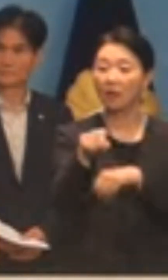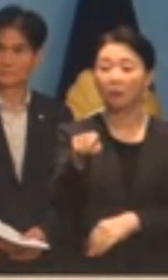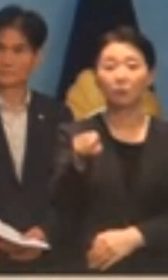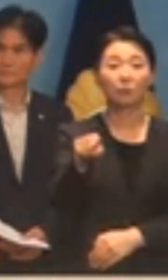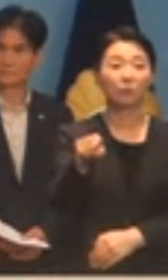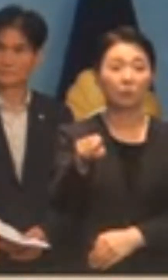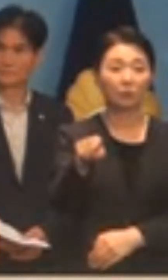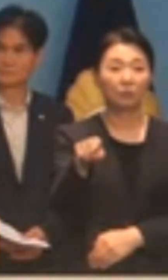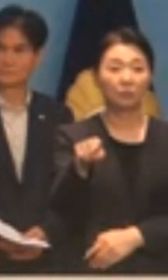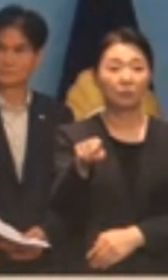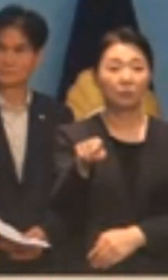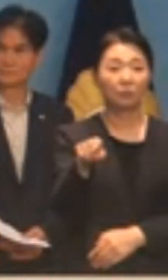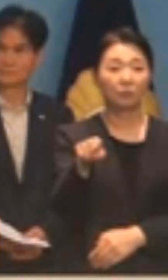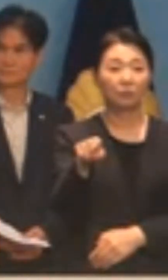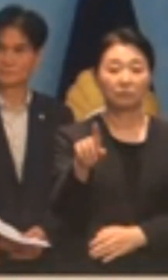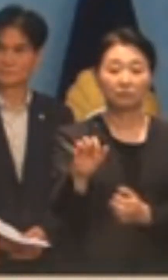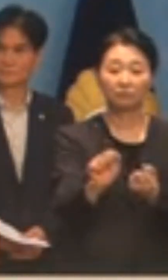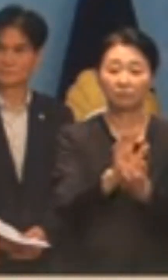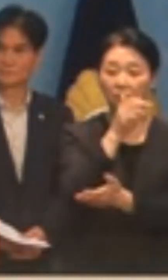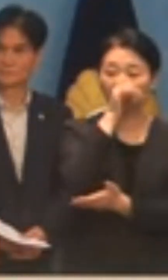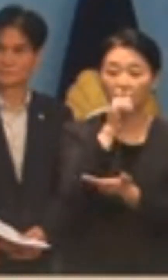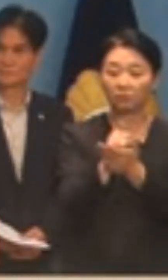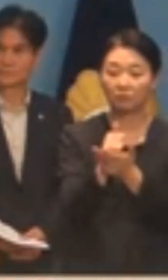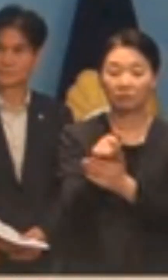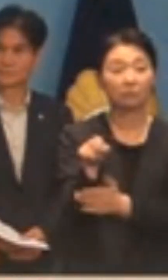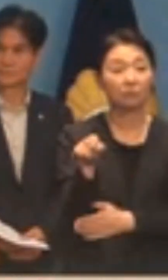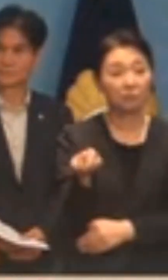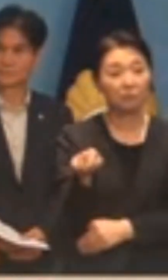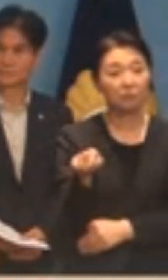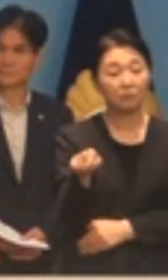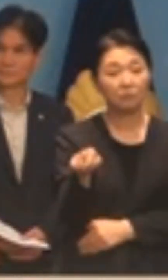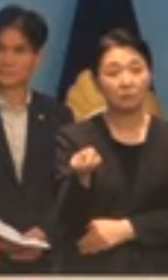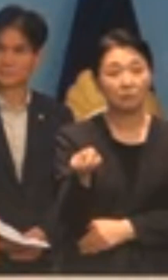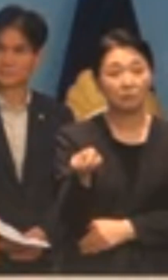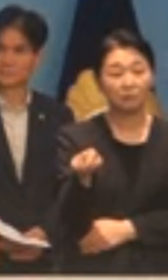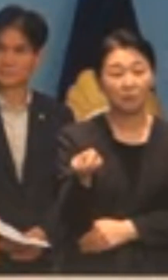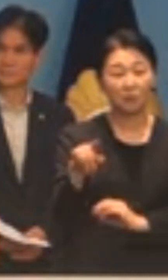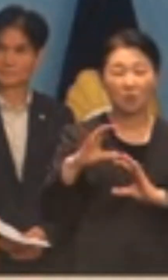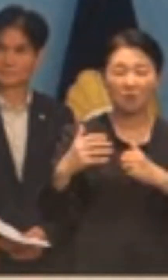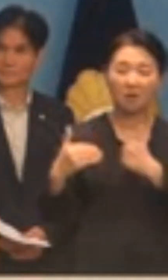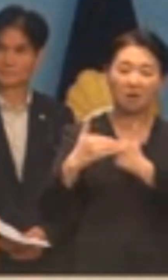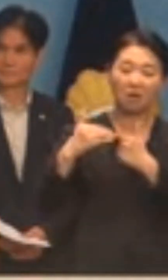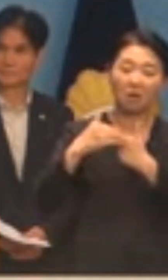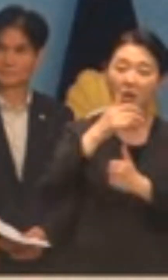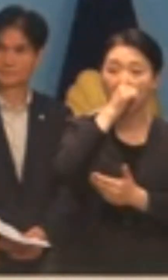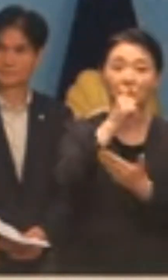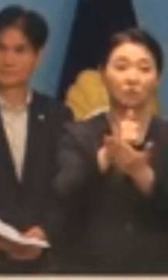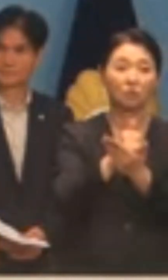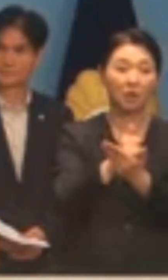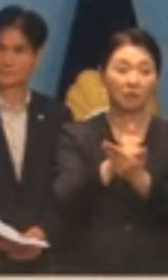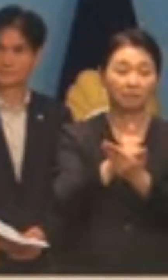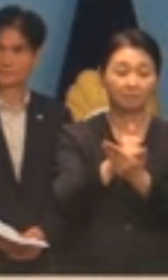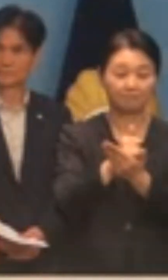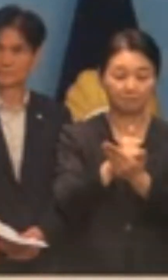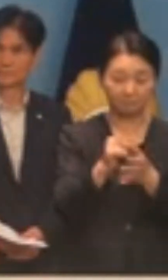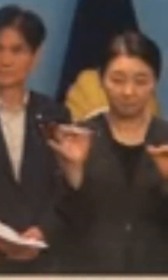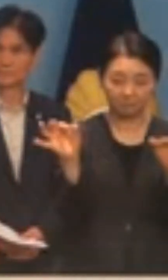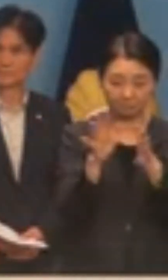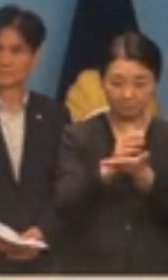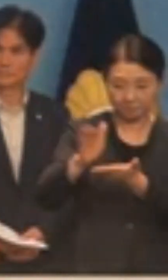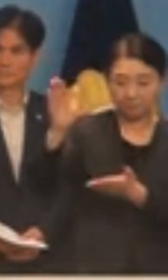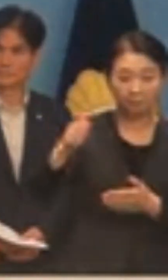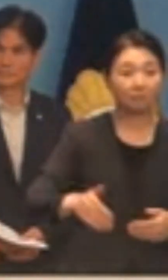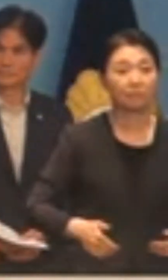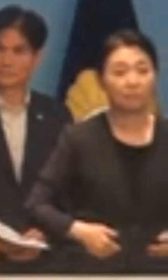그런 내란죄 그리고 위안죄를 적용해서 척결해야 할 과제와